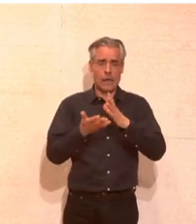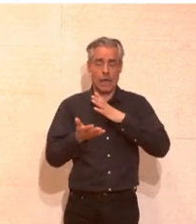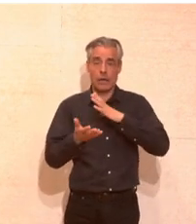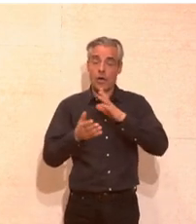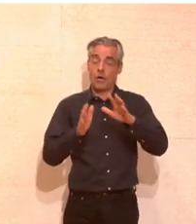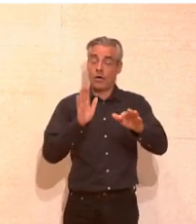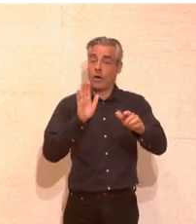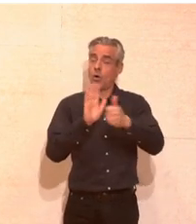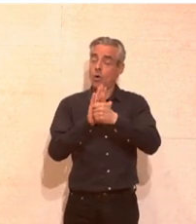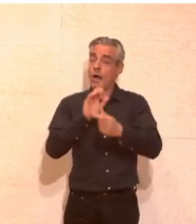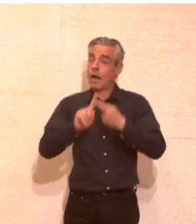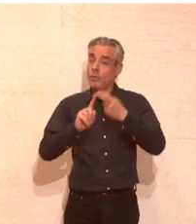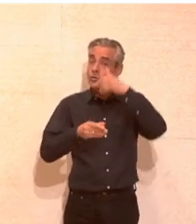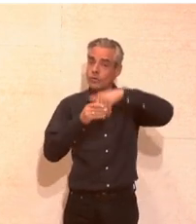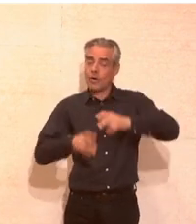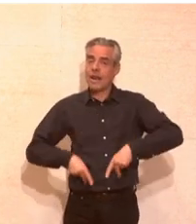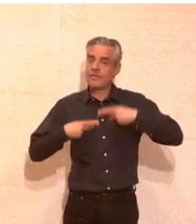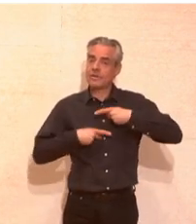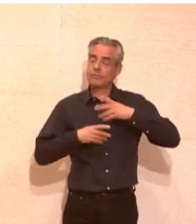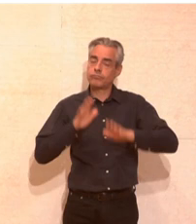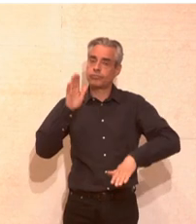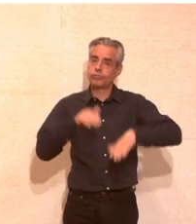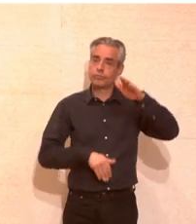d'une fonction extrêmement importante.